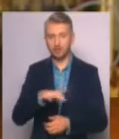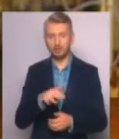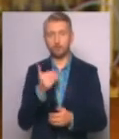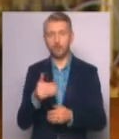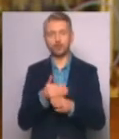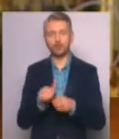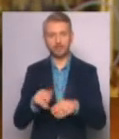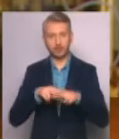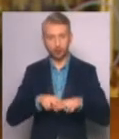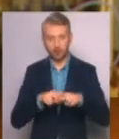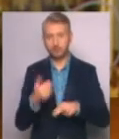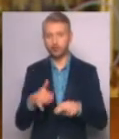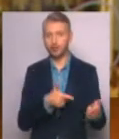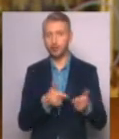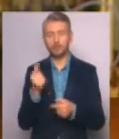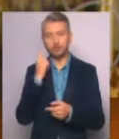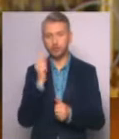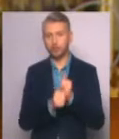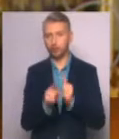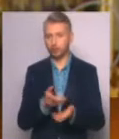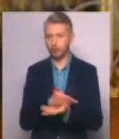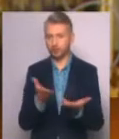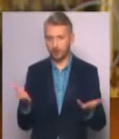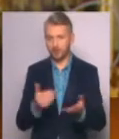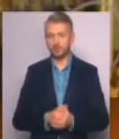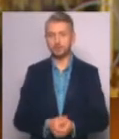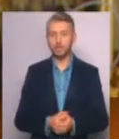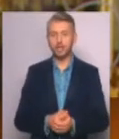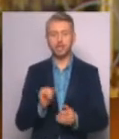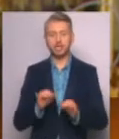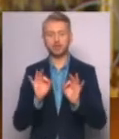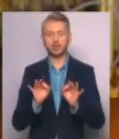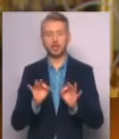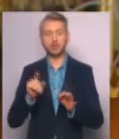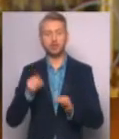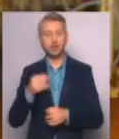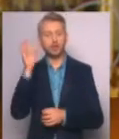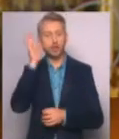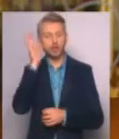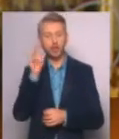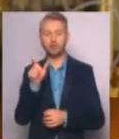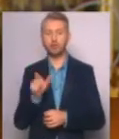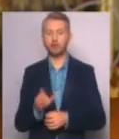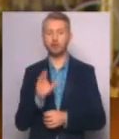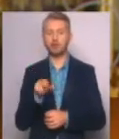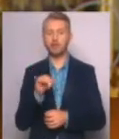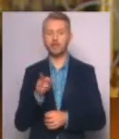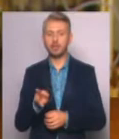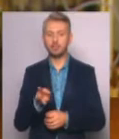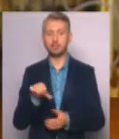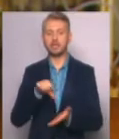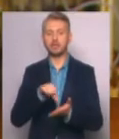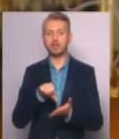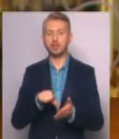частини столиці, вже готові почути кожного з вас. Тож долучайтеся. Ну і звичайно, я також нагадаю, що пан Вадим Сторожук є представником